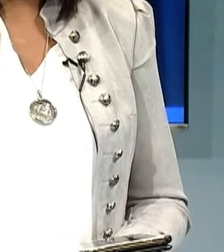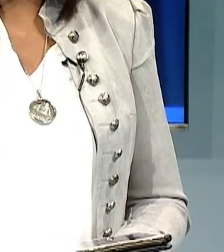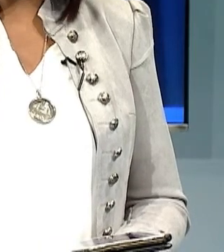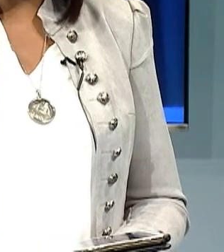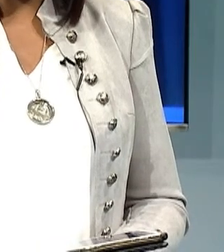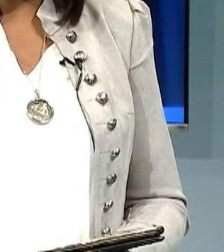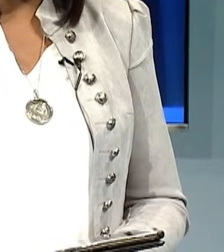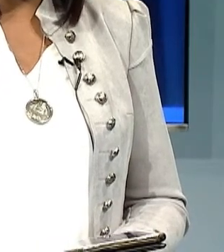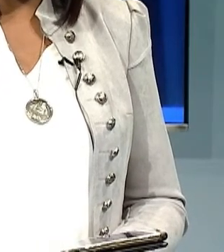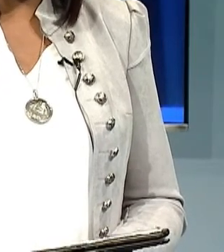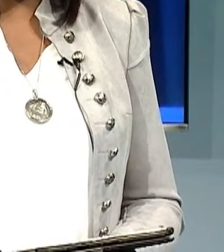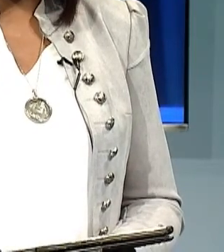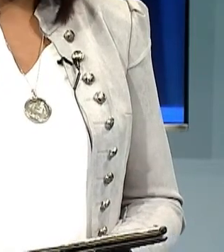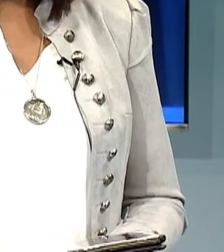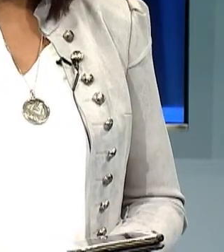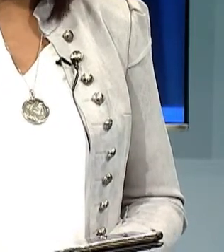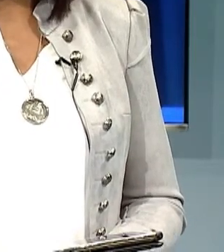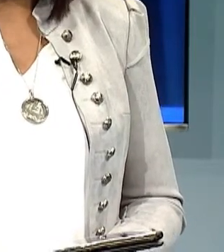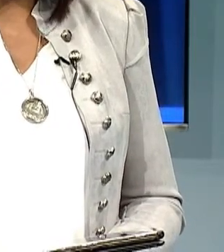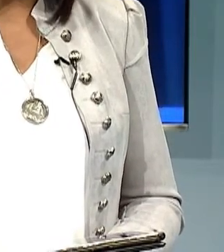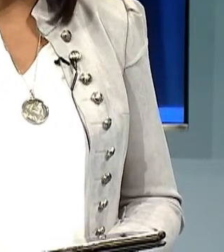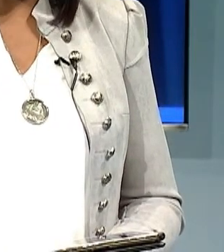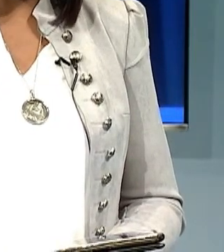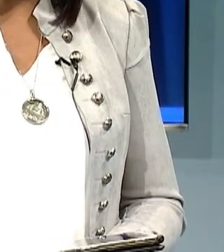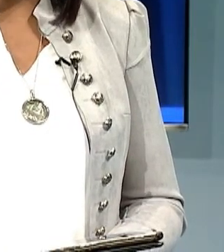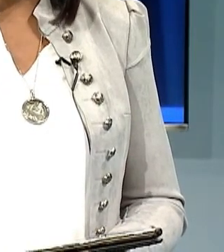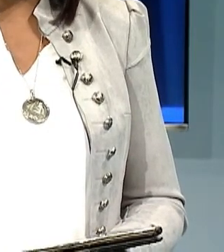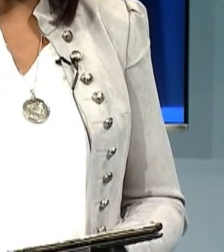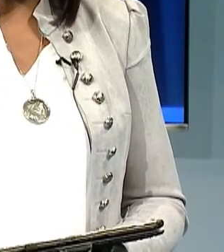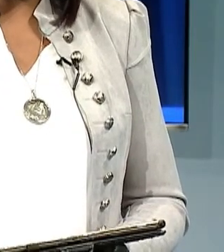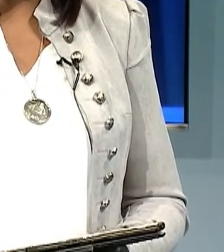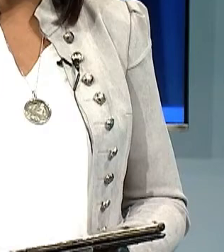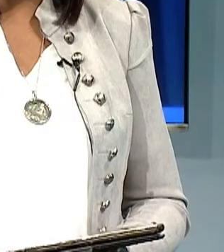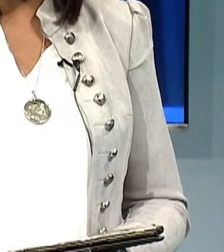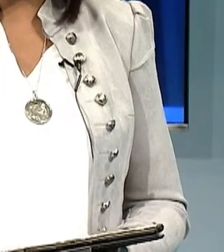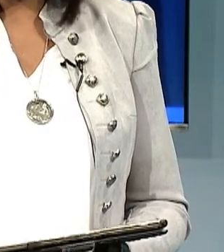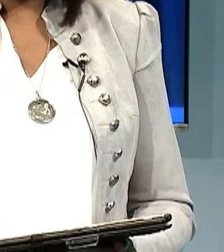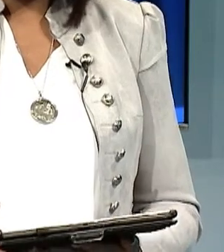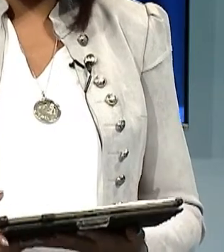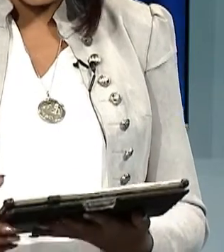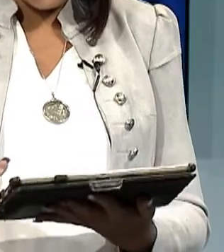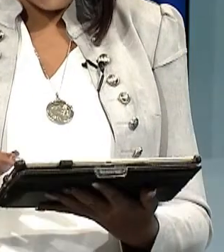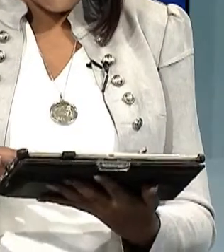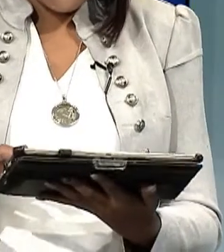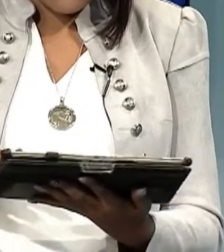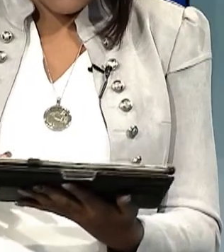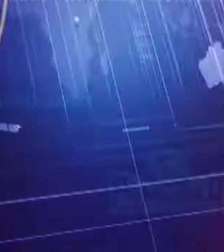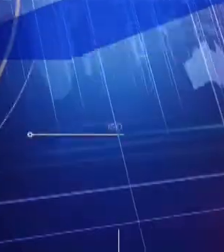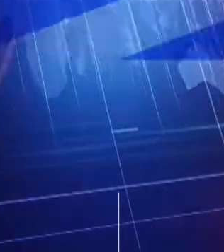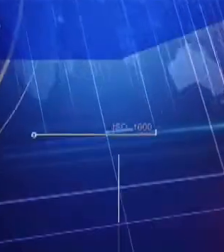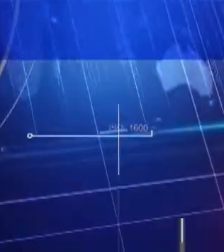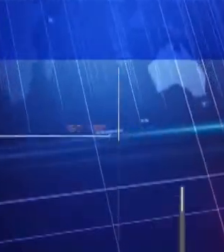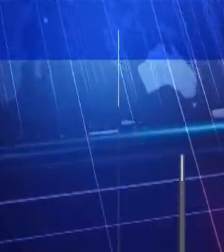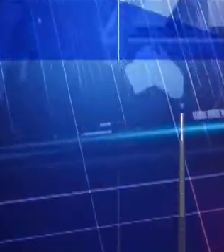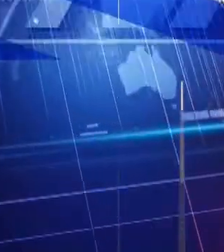zij daar gecremeerd kunnen worden, waarna de as naar de familie in Suriname kan worden gestuurd.